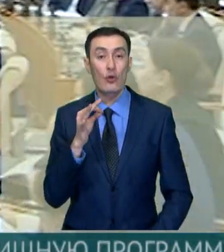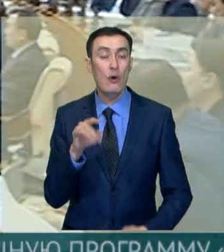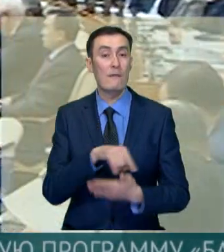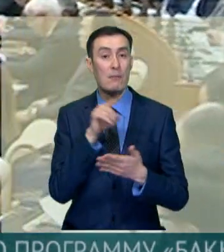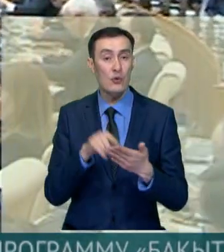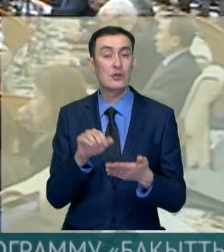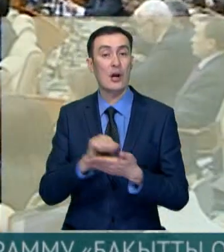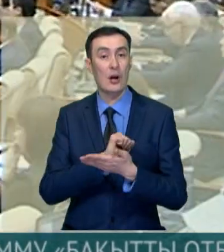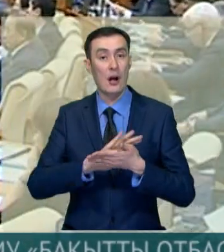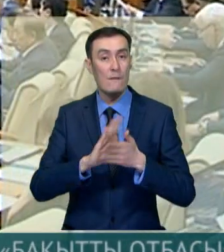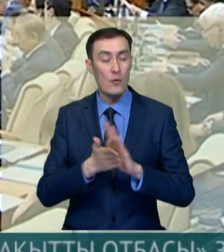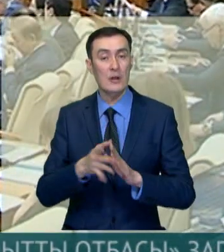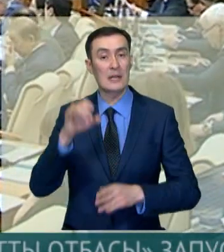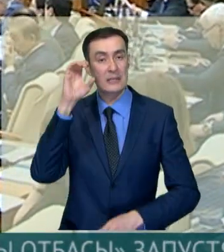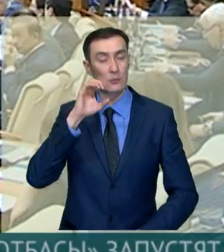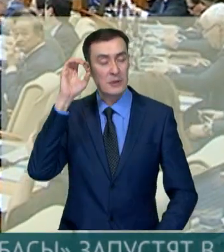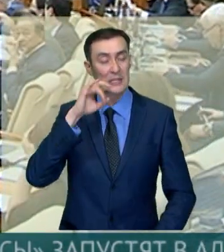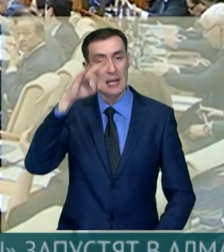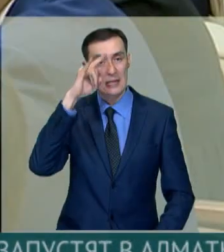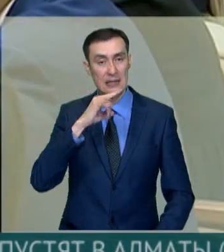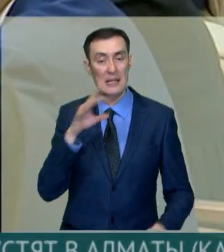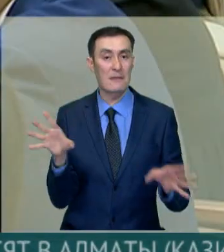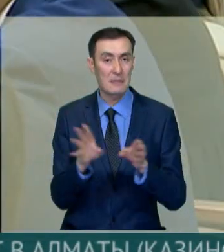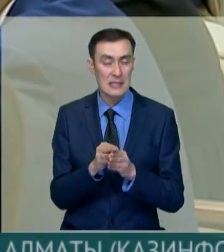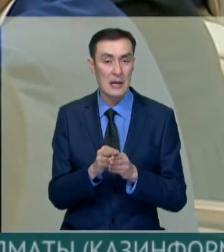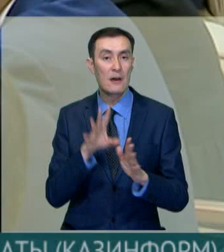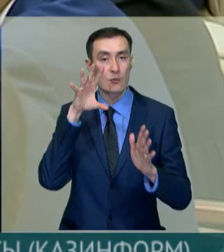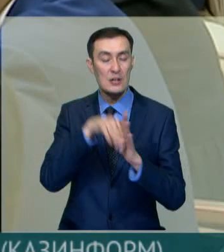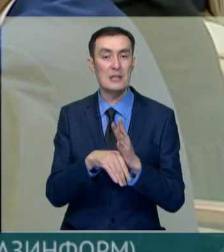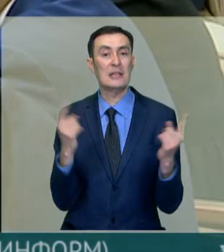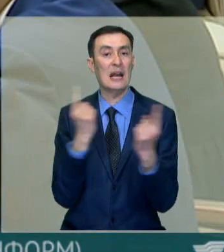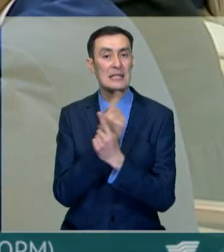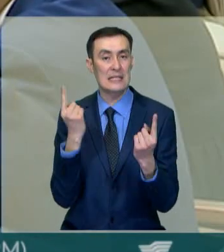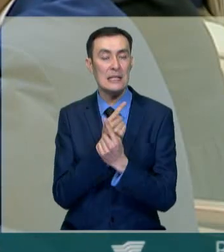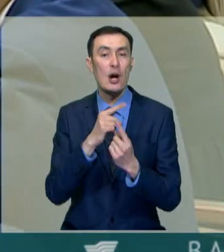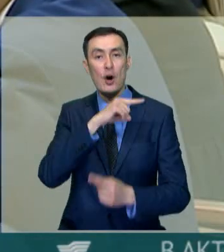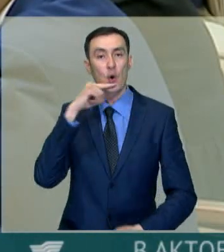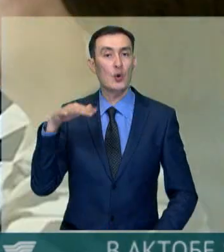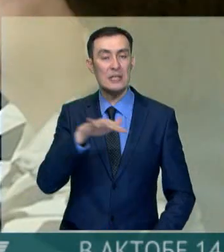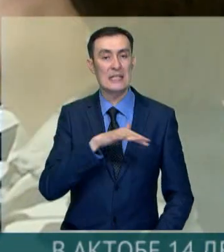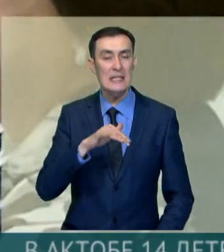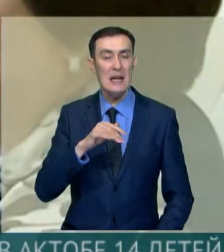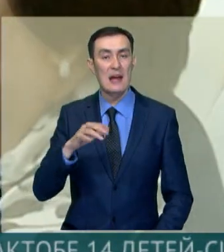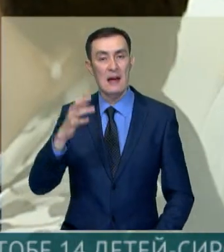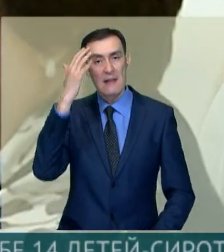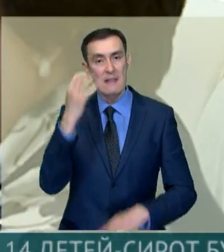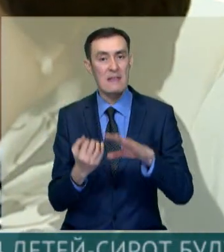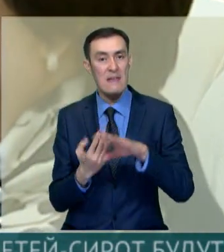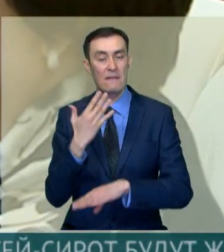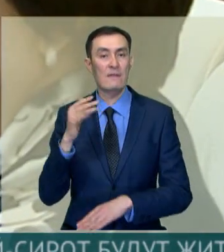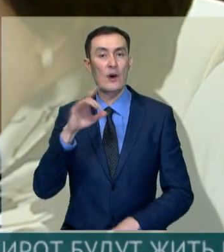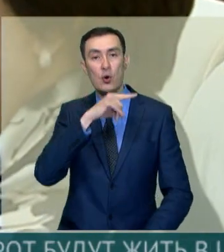самого соглашения между Узбекистаном и Казахстаном, то оно предполагает транзит российской нефти в Узбекистан через нашу территорию